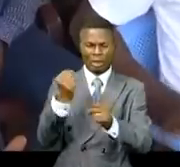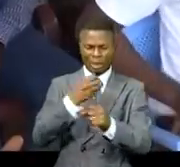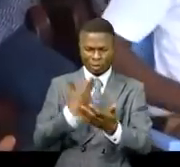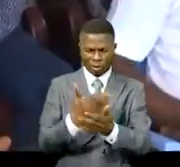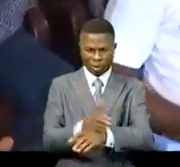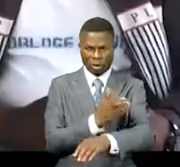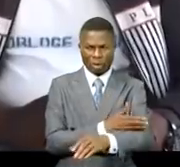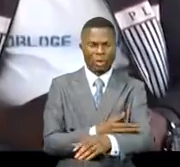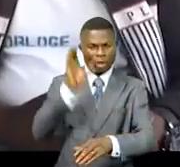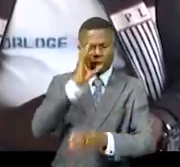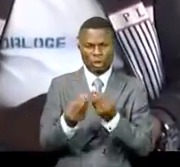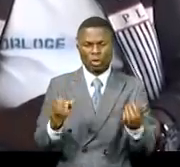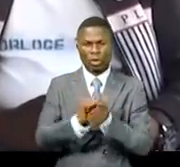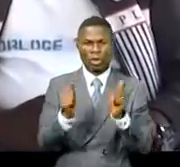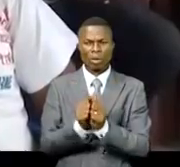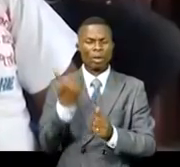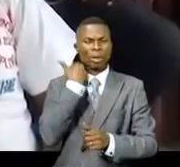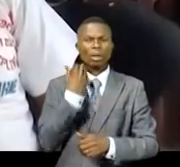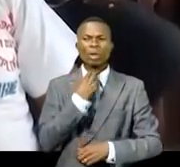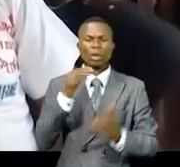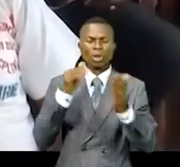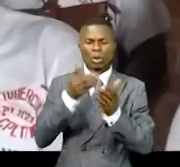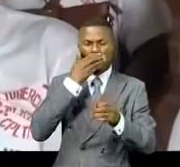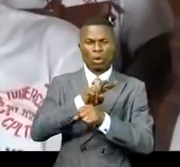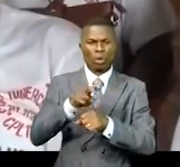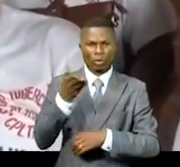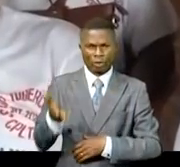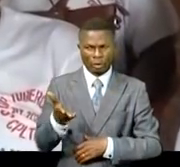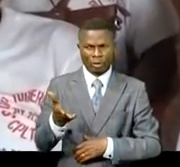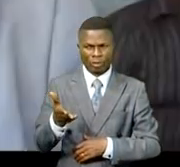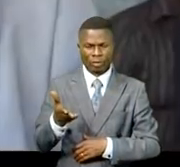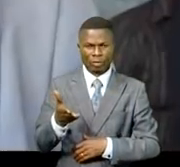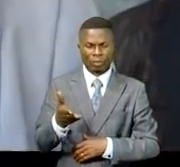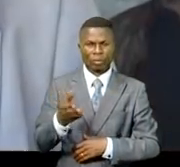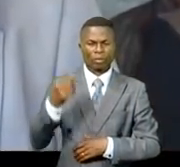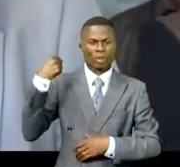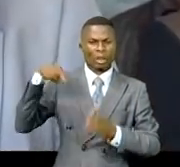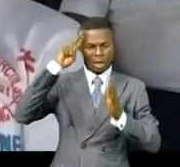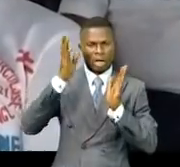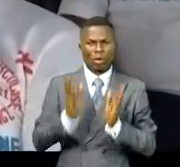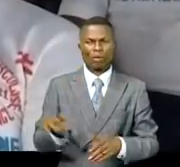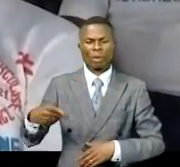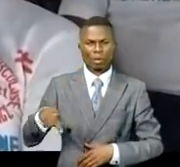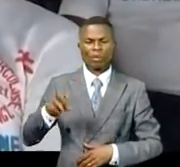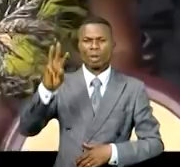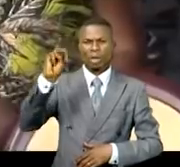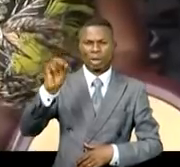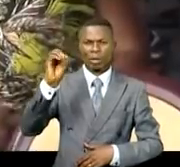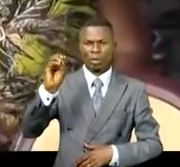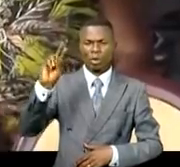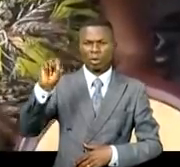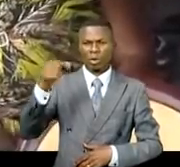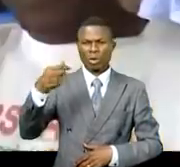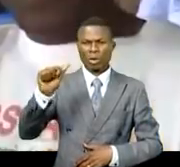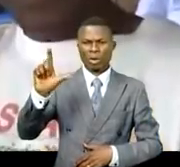la tuberculose face à la pandémie de COVID-19. Le gouverneur des provinces de la Mongala, Mme Clémentine